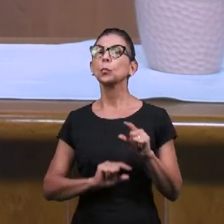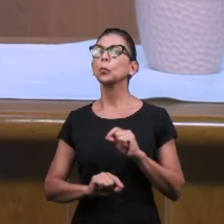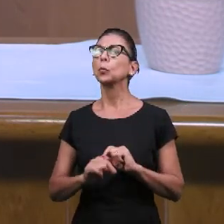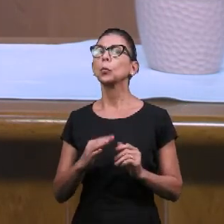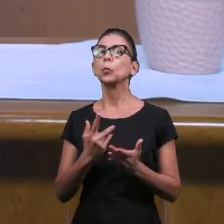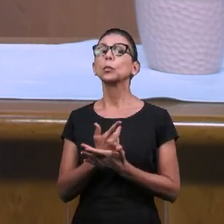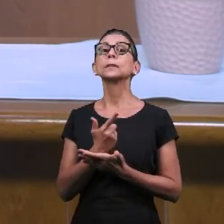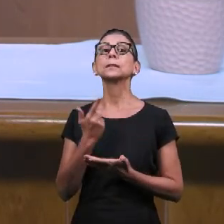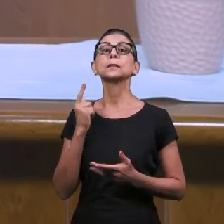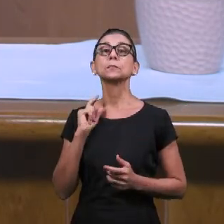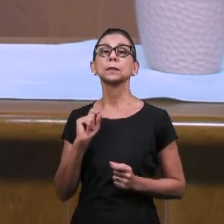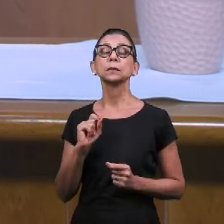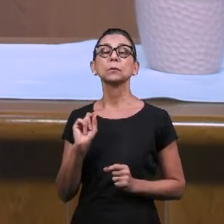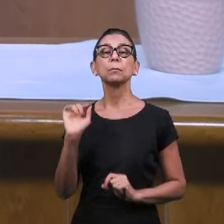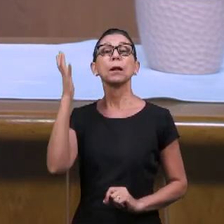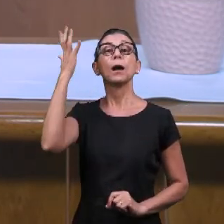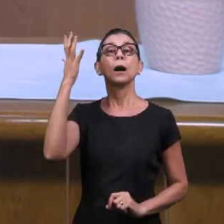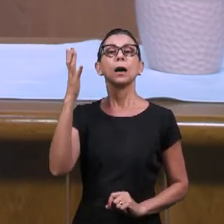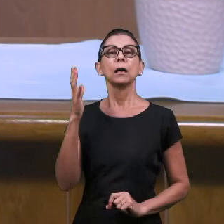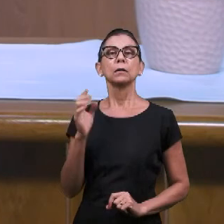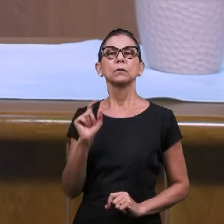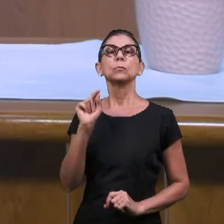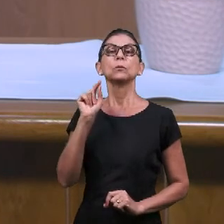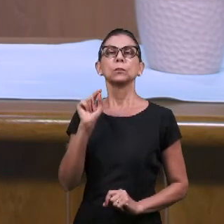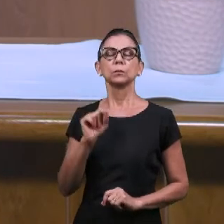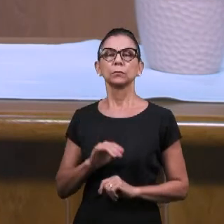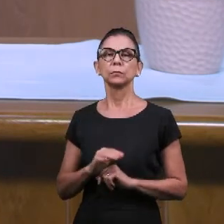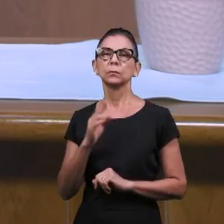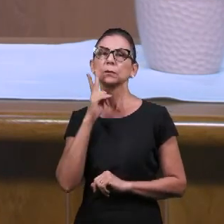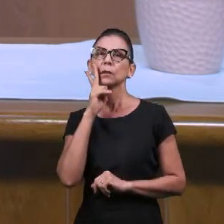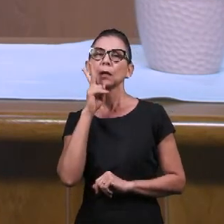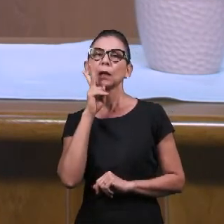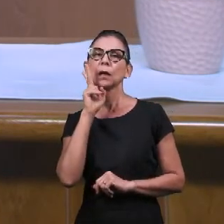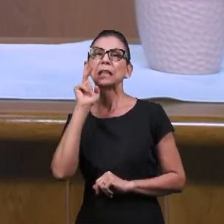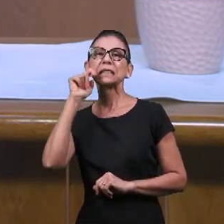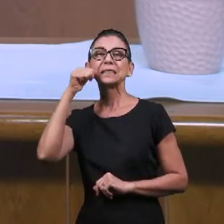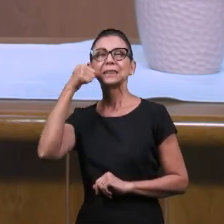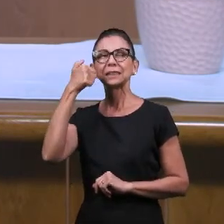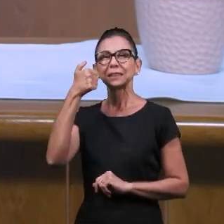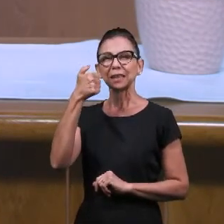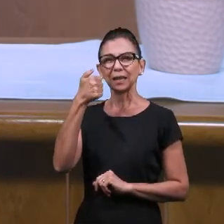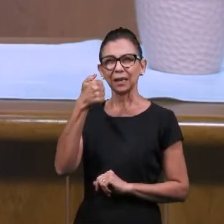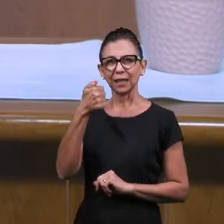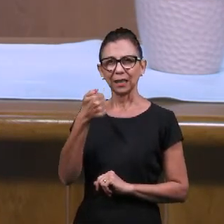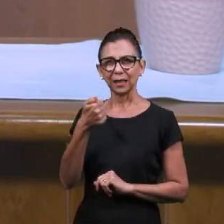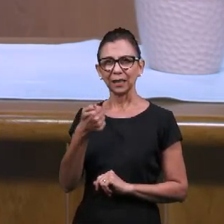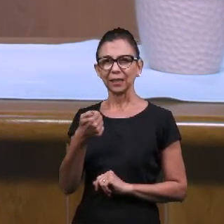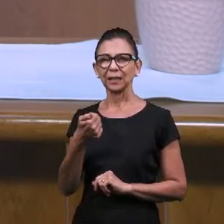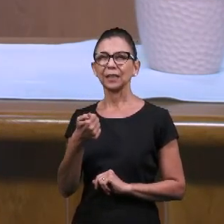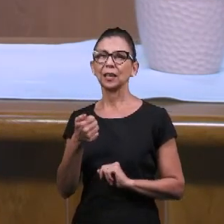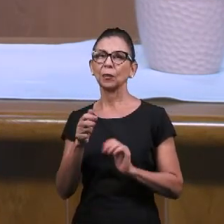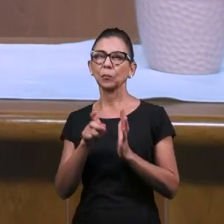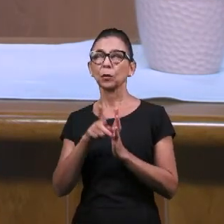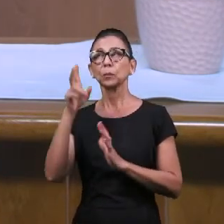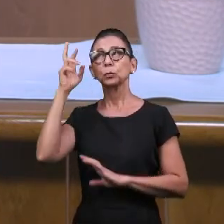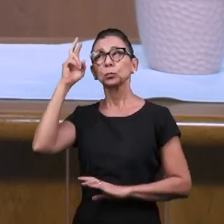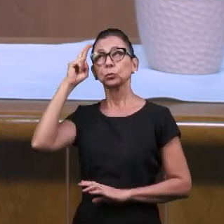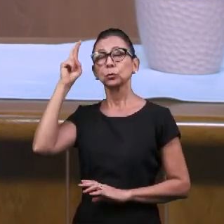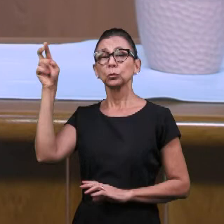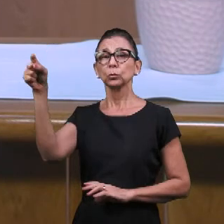среди нашей церкви, когда мы вечеряли с Господом. И